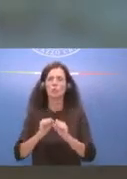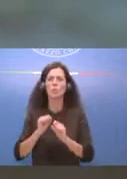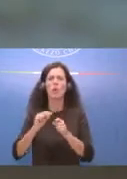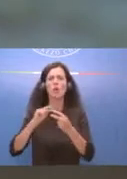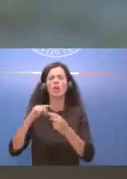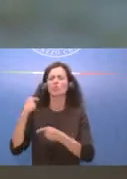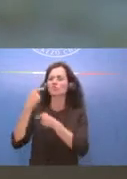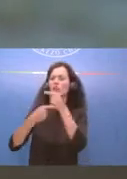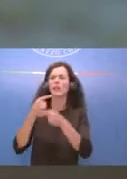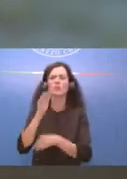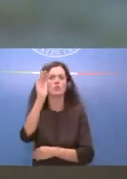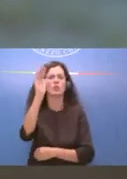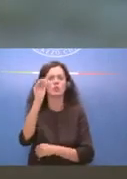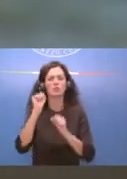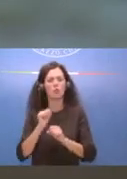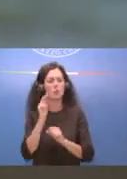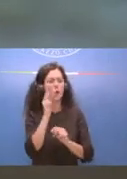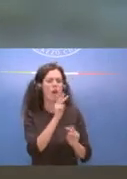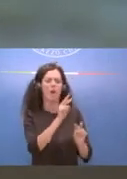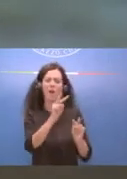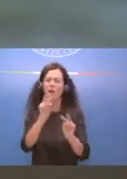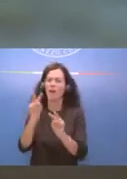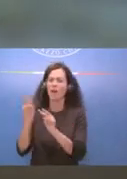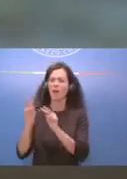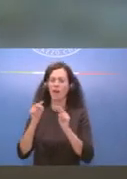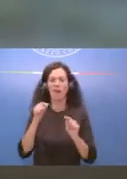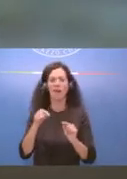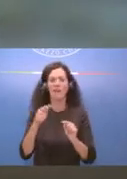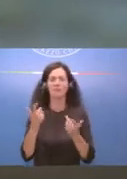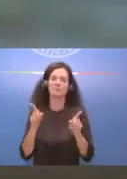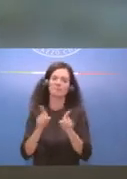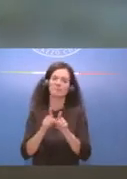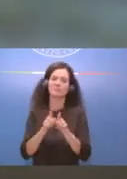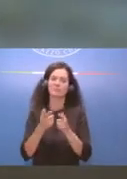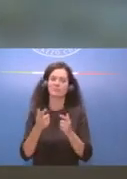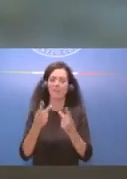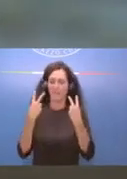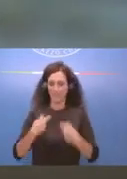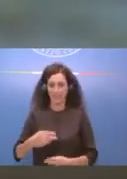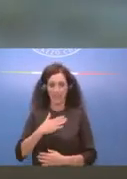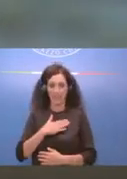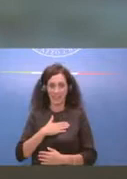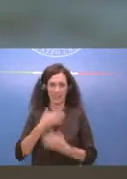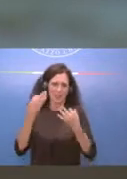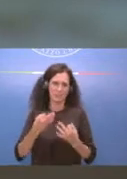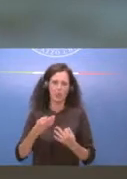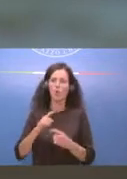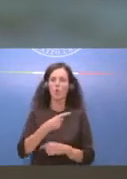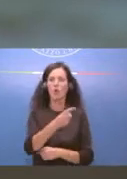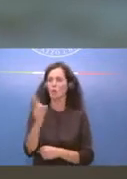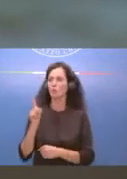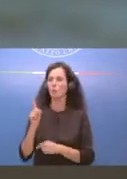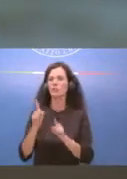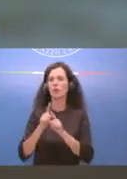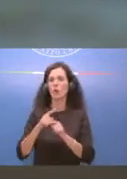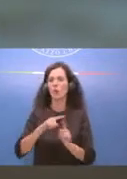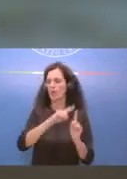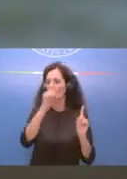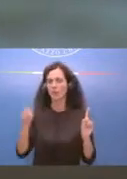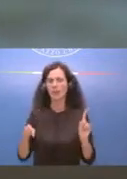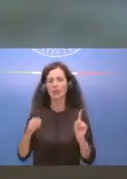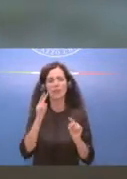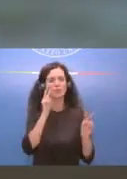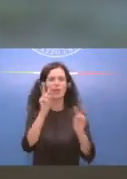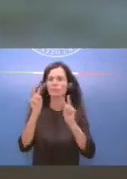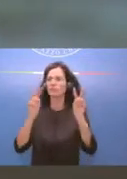che hanno accompagnato tutta la nostra vita certamente la mia come co presidenza del